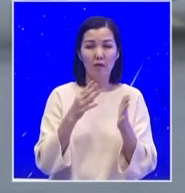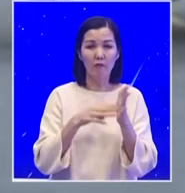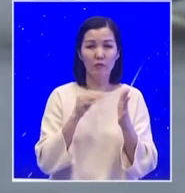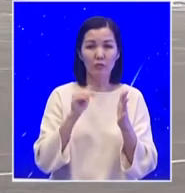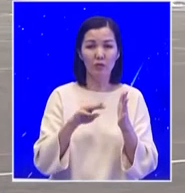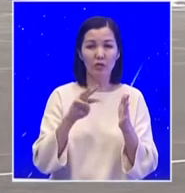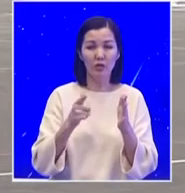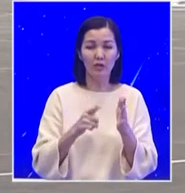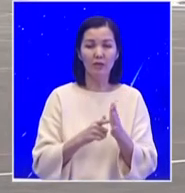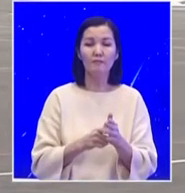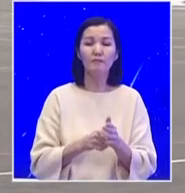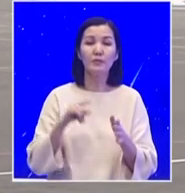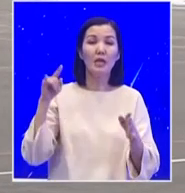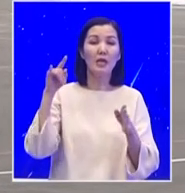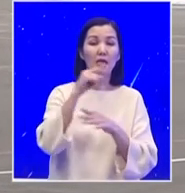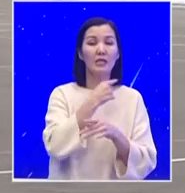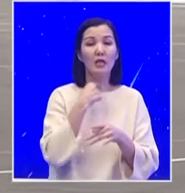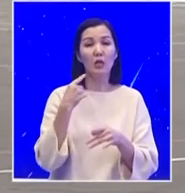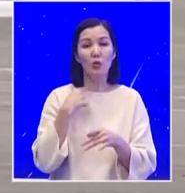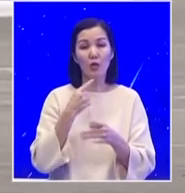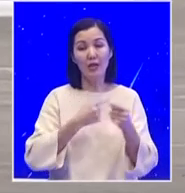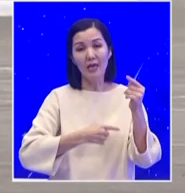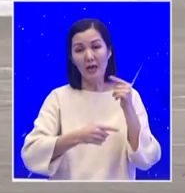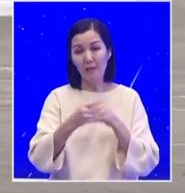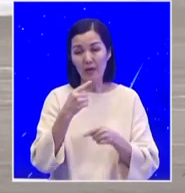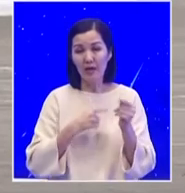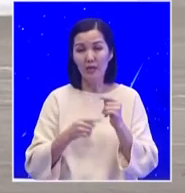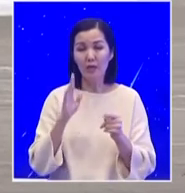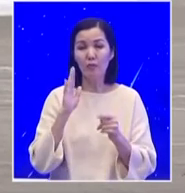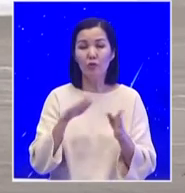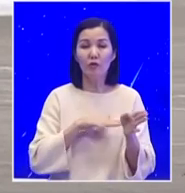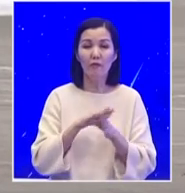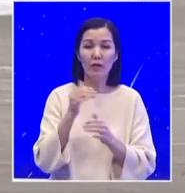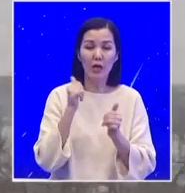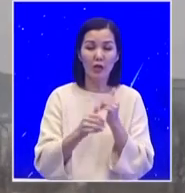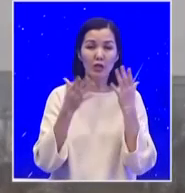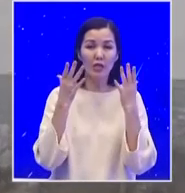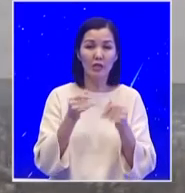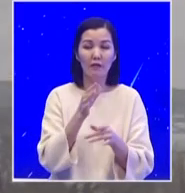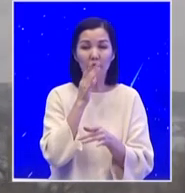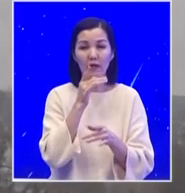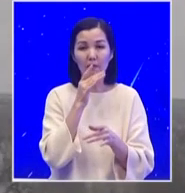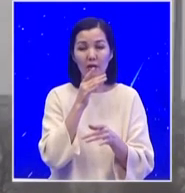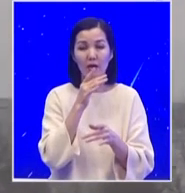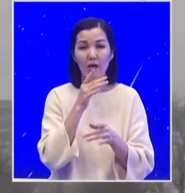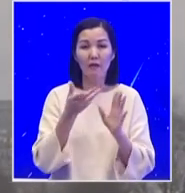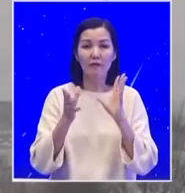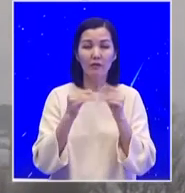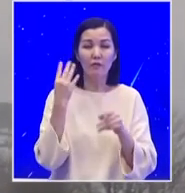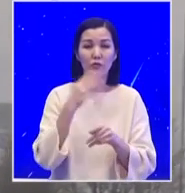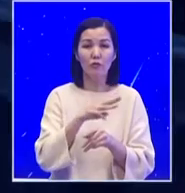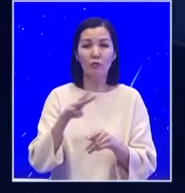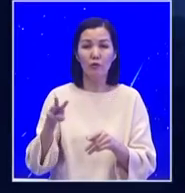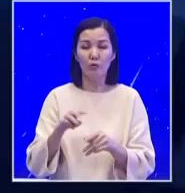тенге. Рейс из Талдыкургана в Ушарал и в обратном направлении будет выполняться каждый день. Время в полете составит всего 40